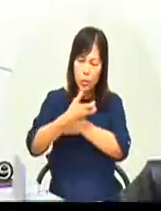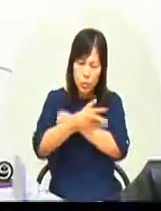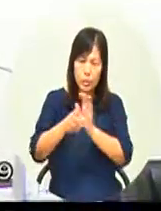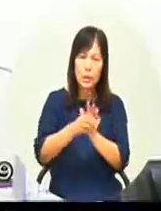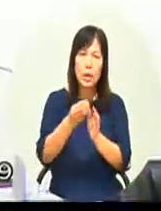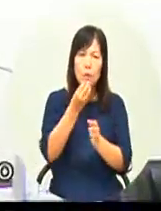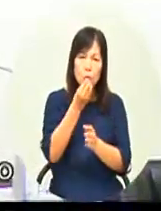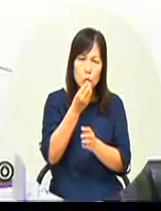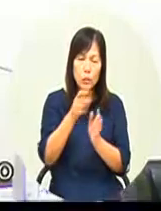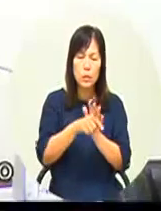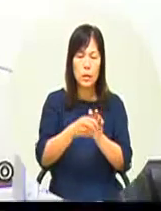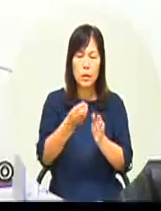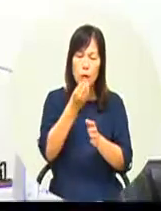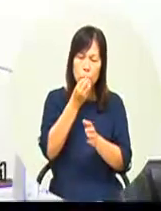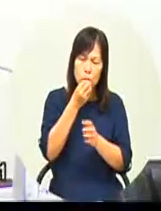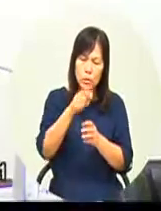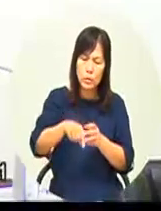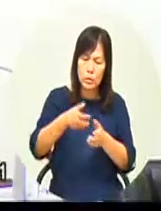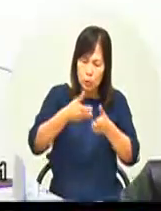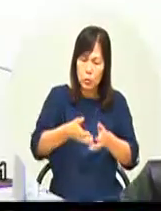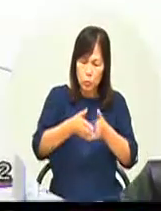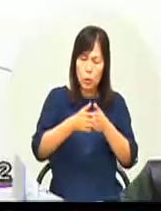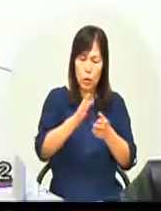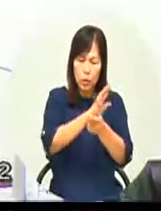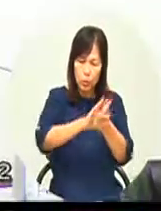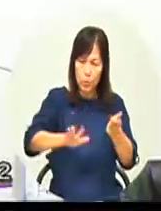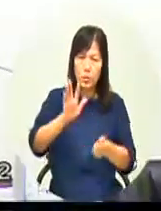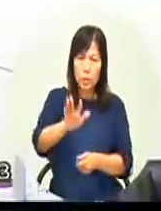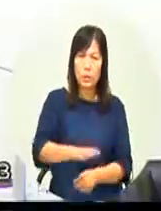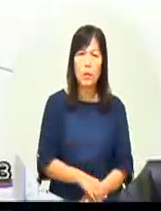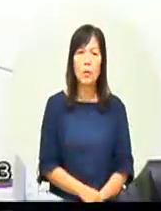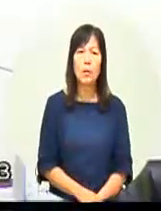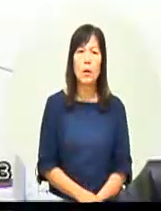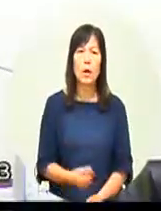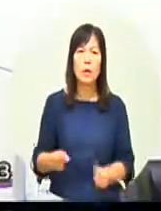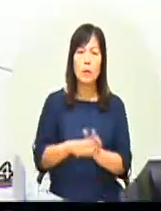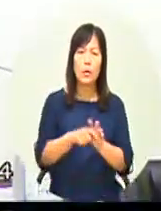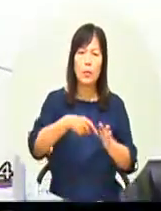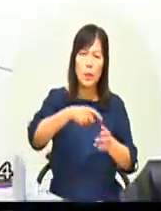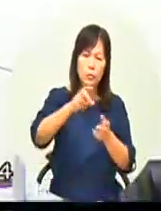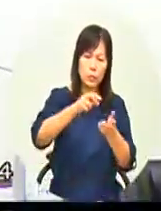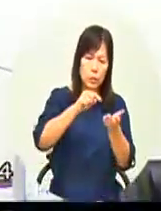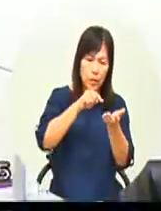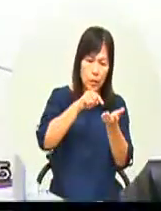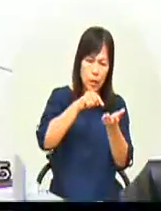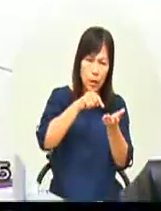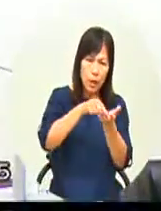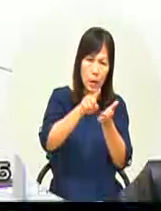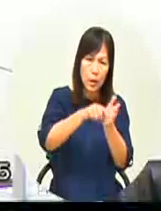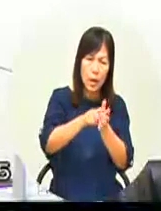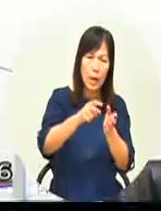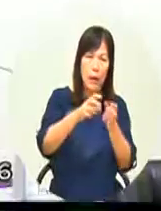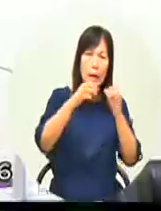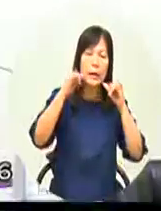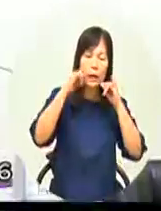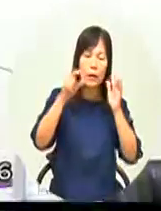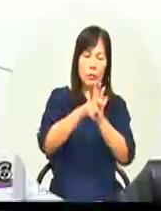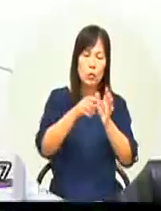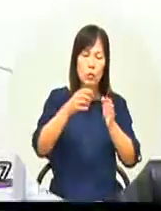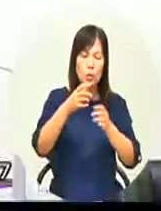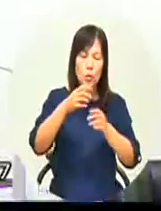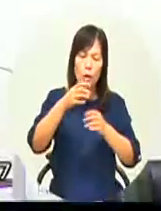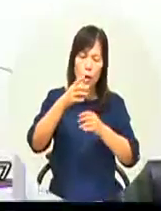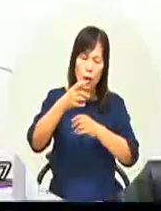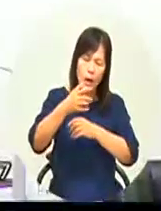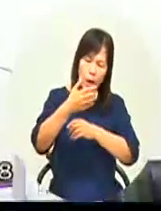是一个很重要的一个旅游的带动，像我们如果去到蚵仔寮，大家都知道哦，海鲜很多哈，专门去买海鲜，